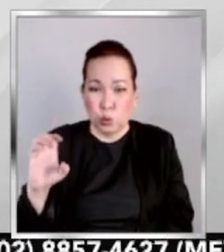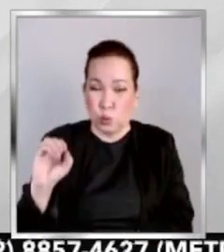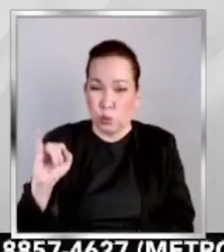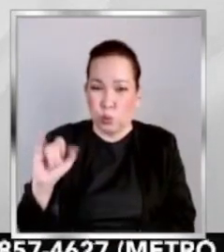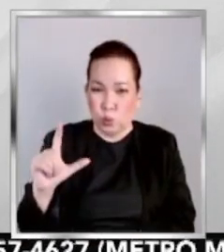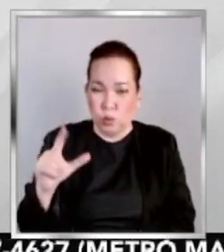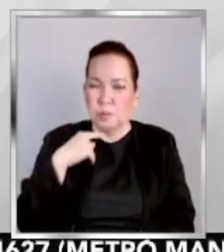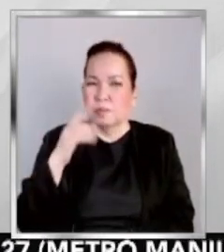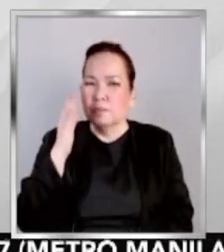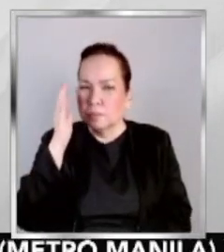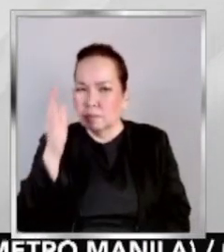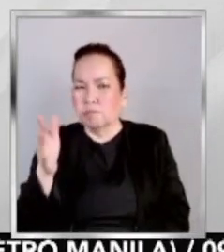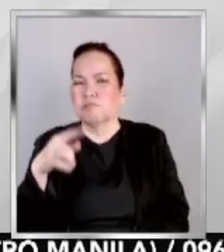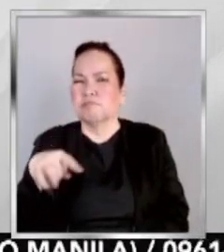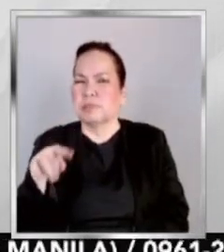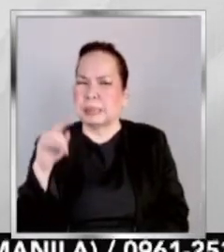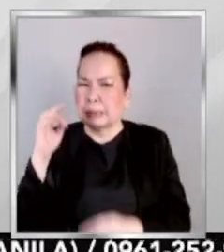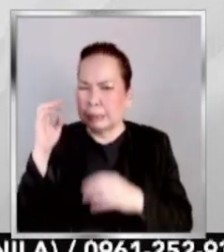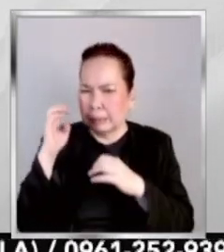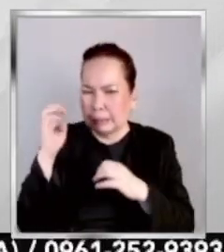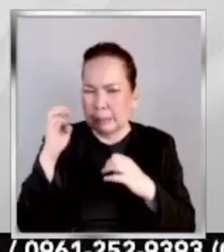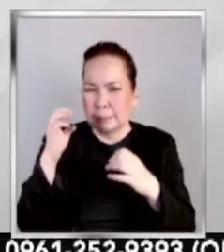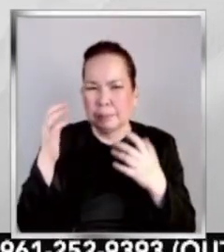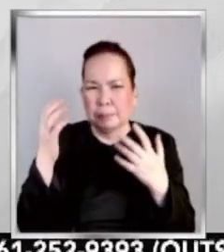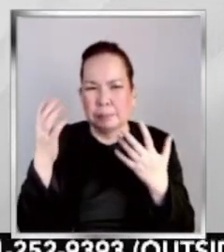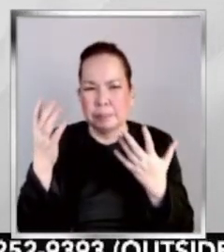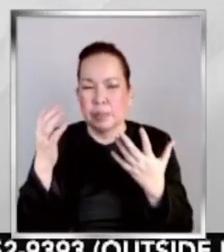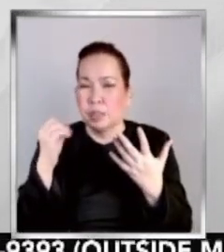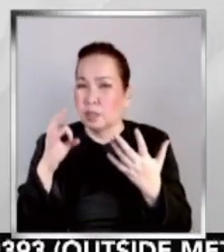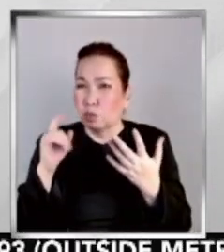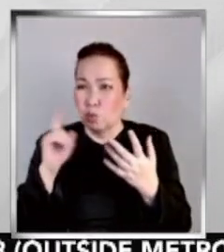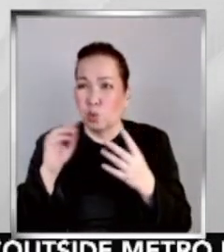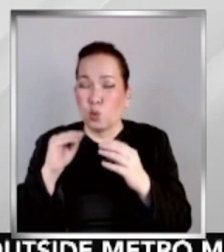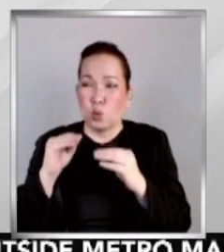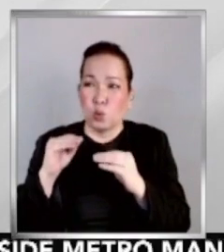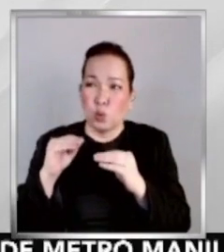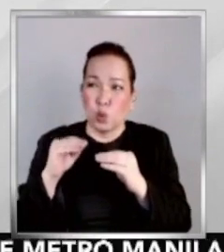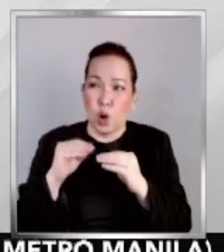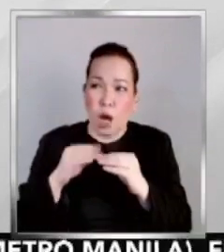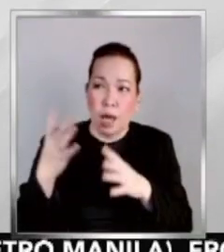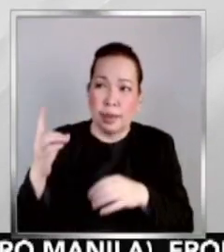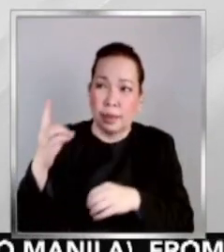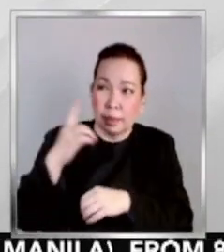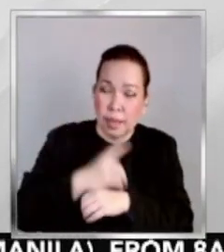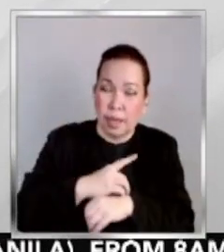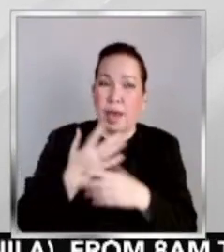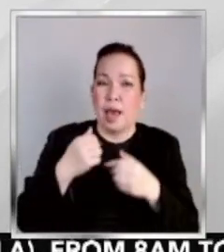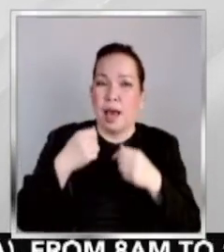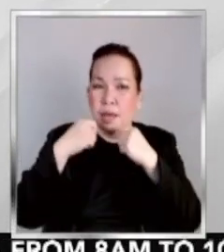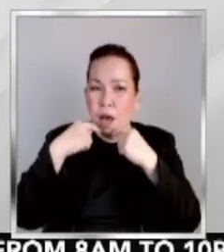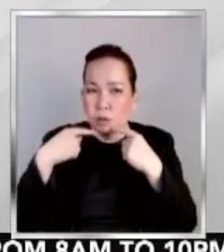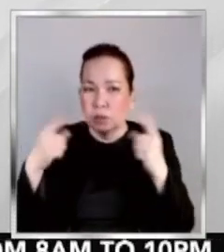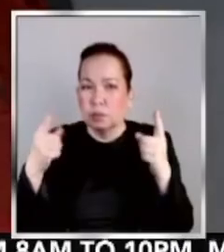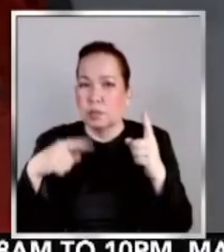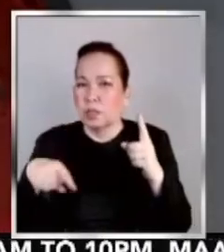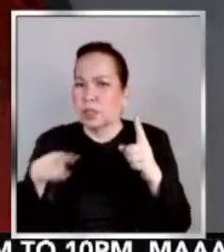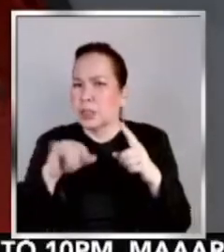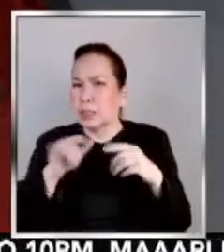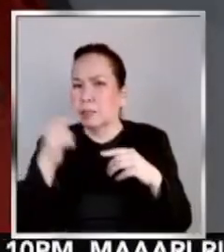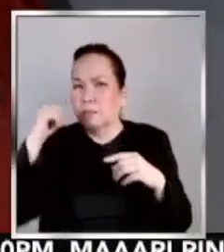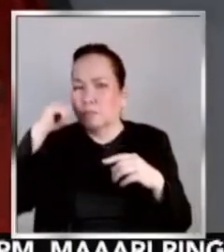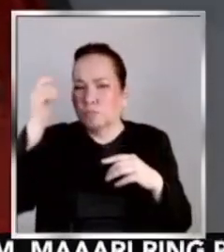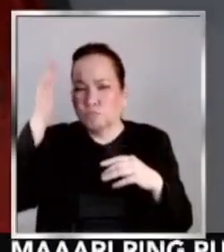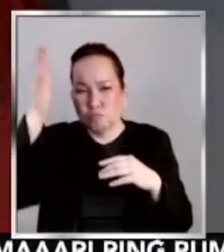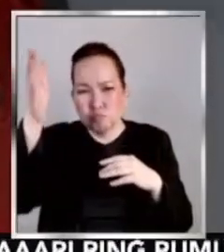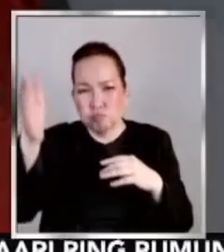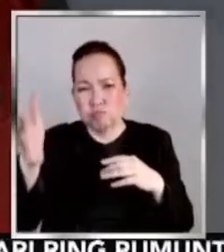epekto pa rin. In fact, kung walang nangyari doon sa mismong araw ng announcement, lalo na sa mga darating na mga araw. Ayon